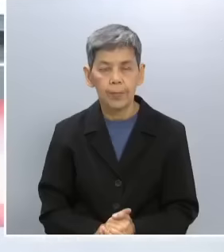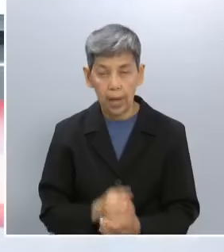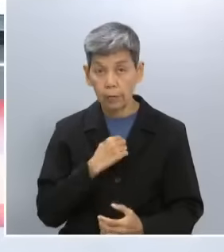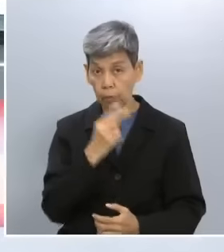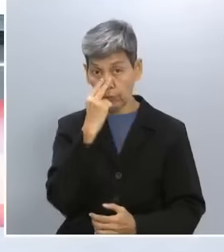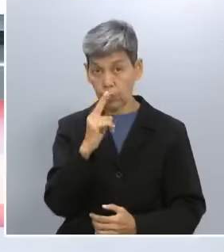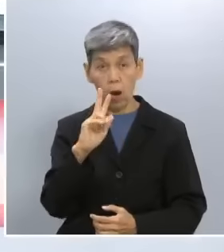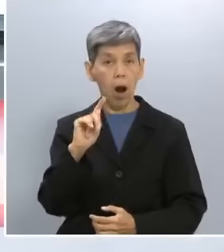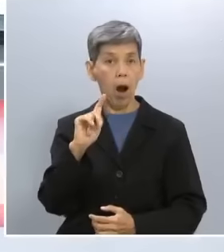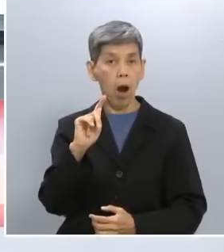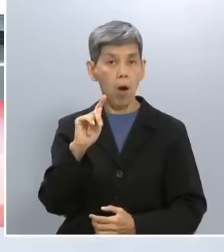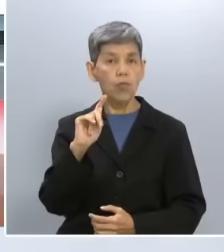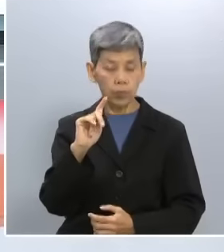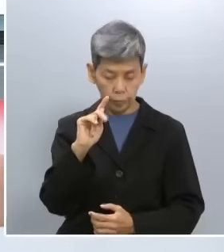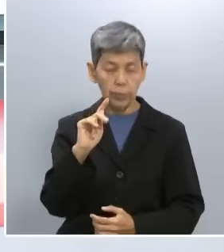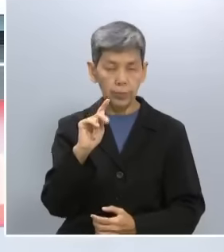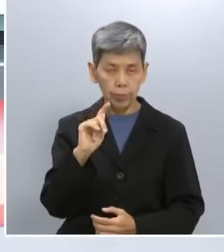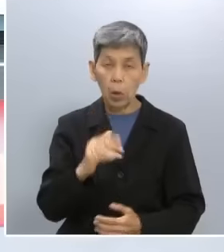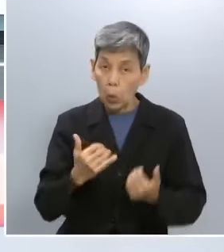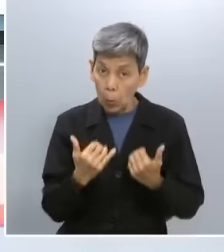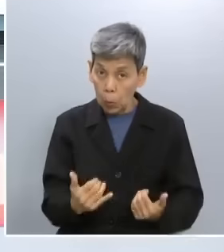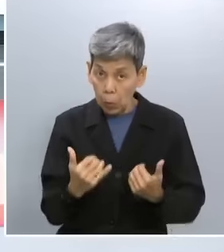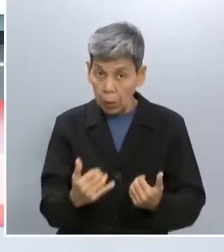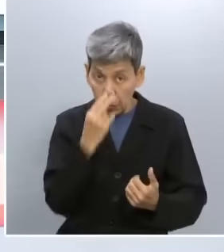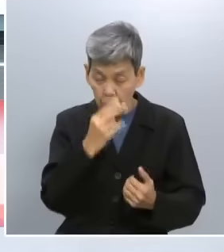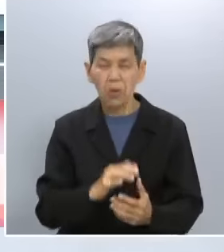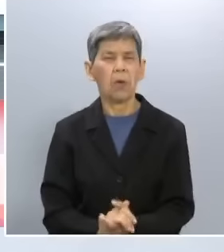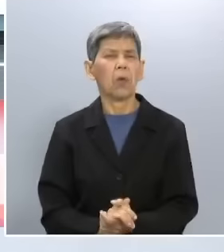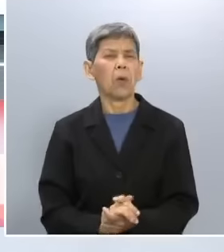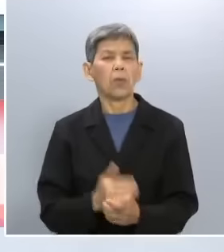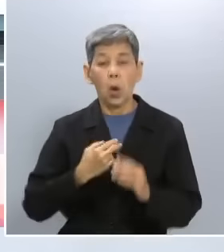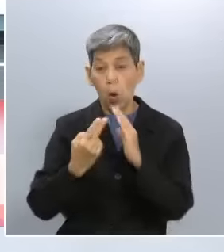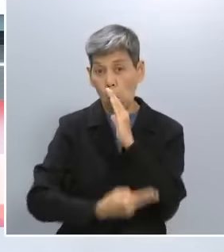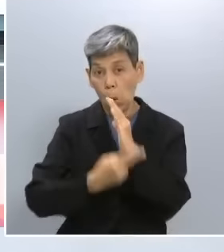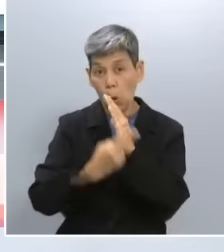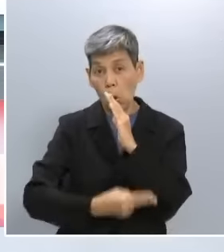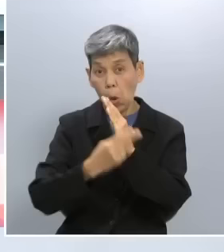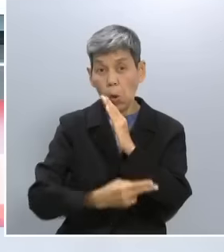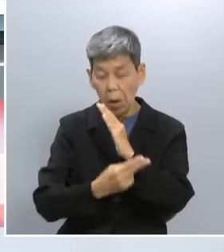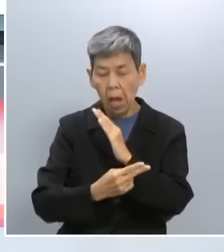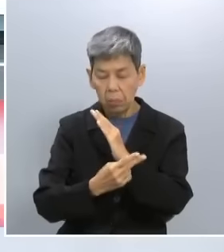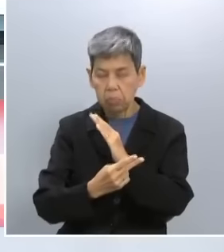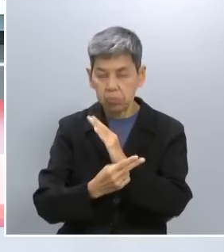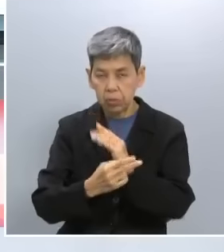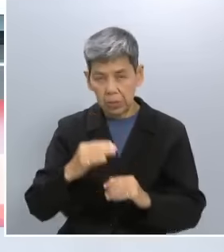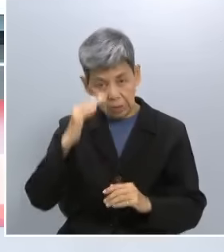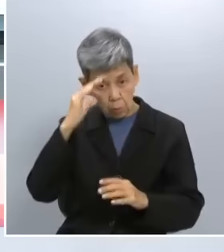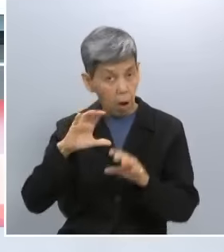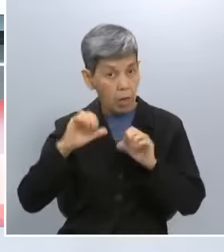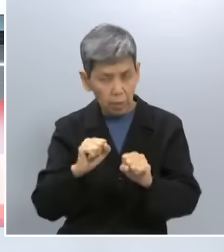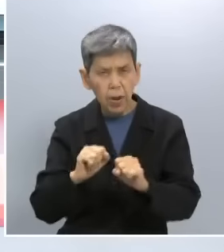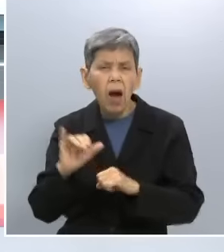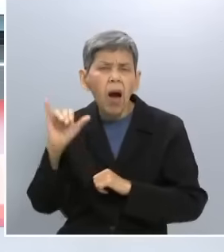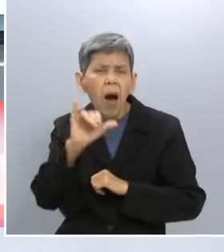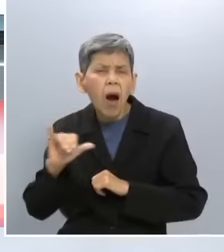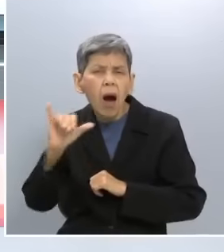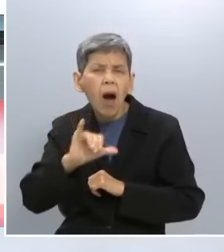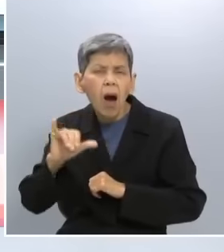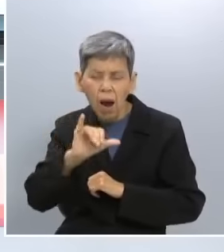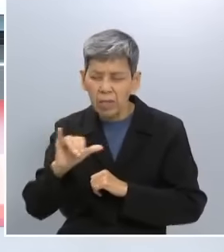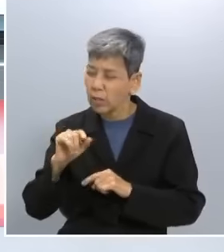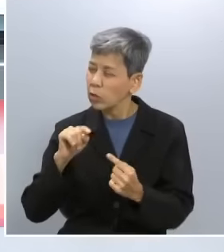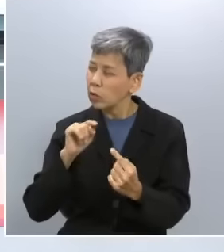ดูข่าวแรกในวันนี้คุณผู้ชมครับโอ้โหมีการบุกโรงแรมนะฮะกลางกรุงเลยคุณผู้ชมครับไปจับญาติของทางคุณชาดานะครับ